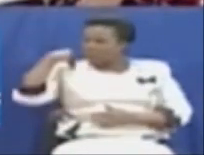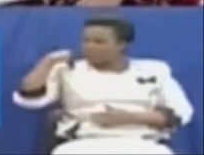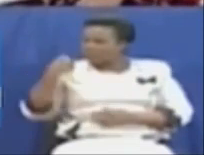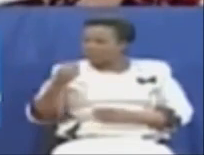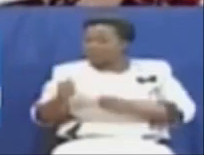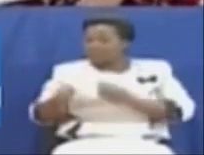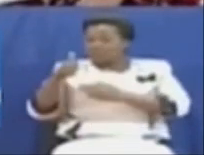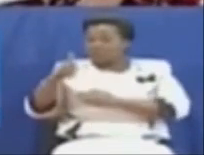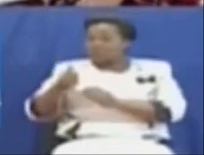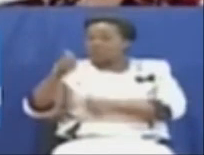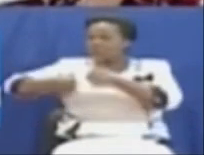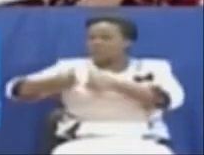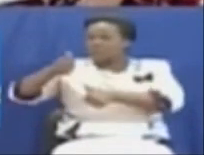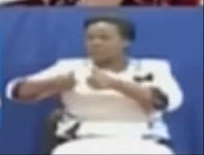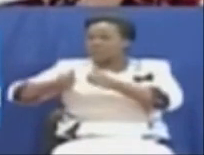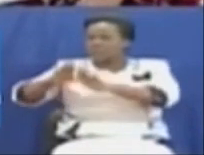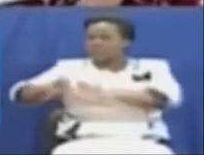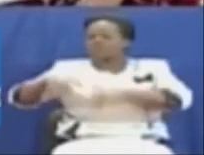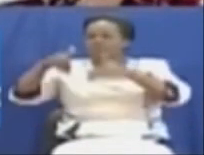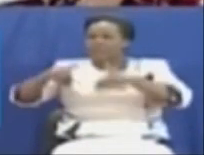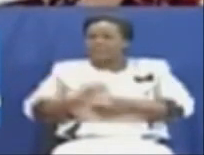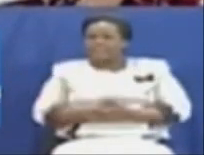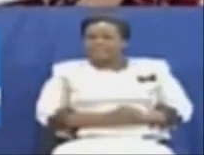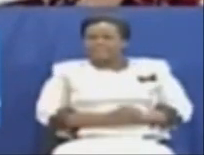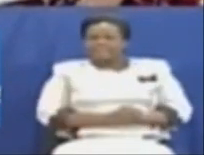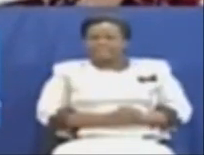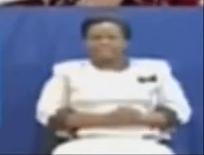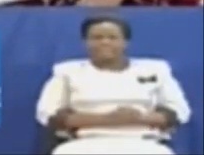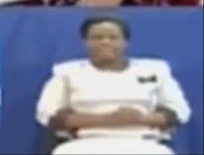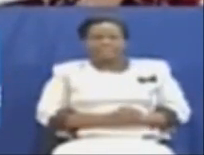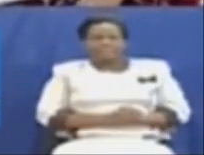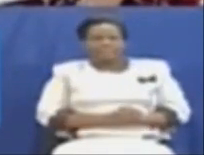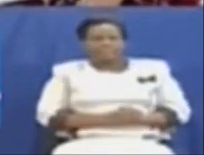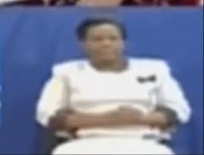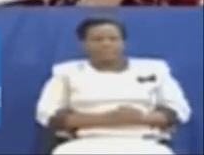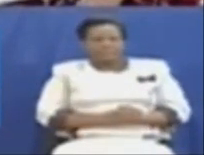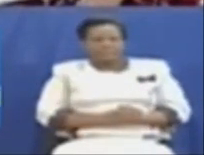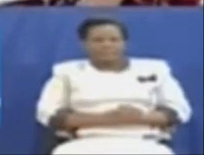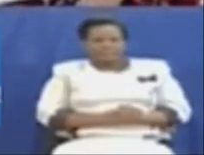shughuli za kamati kwa mwaka 2019. Mheshimiwa naibu spika,